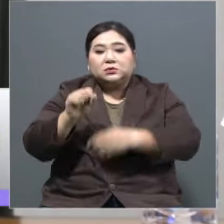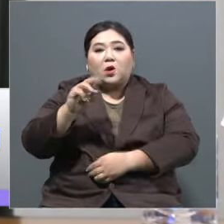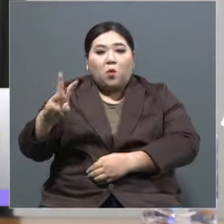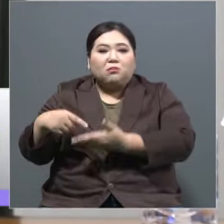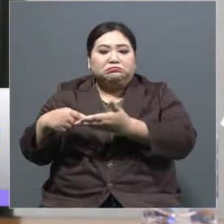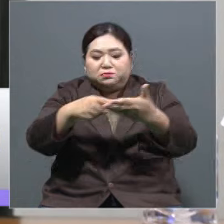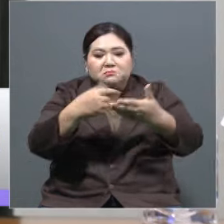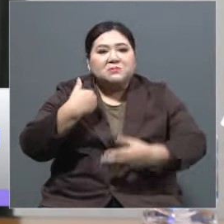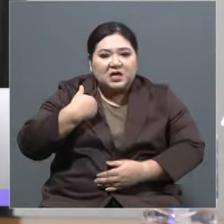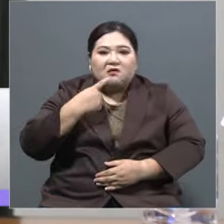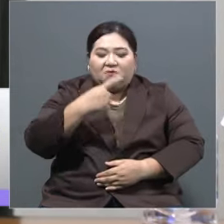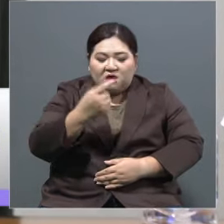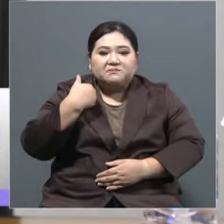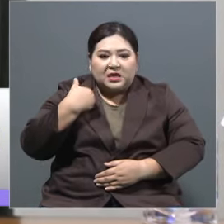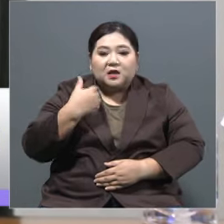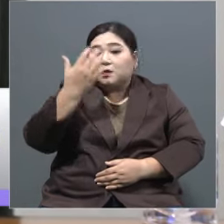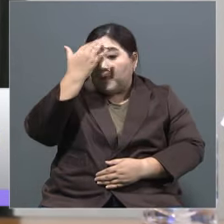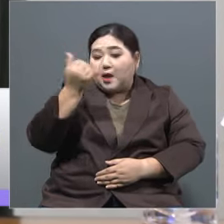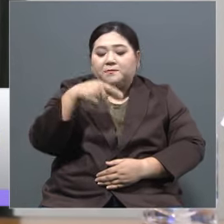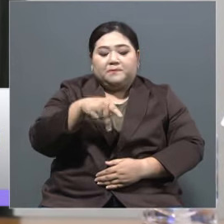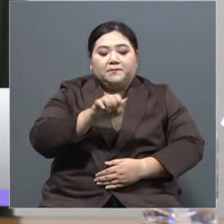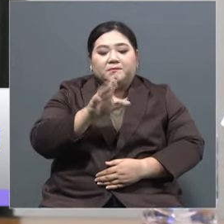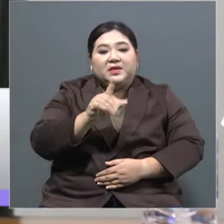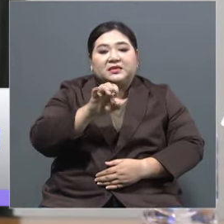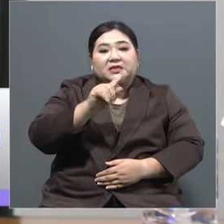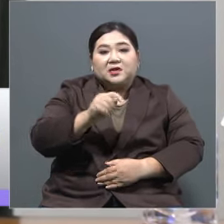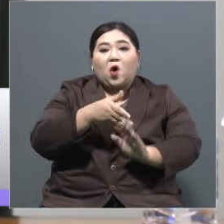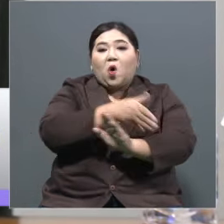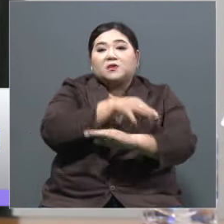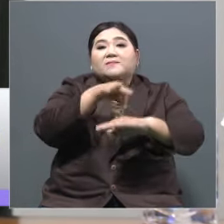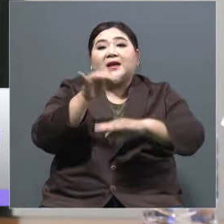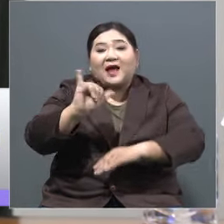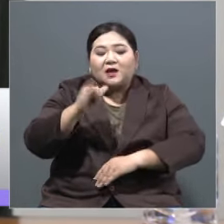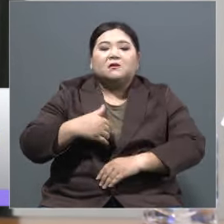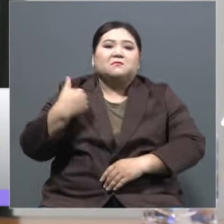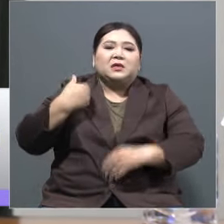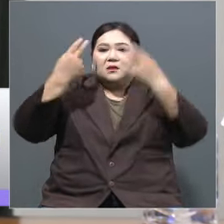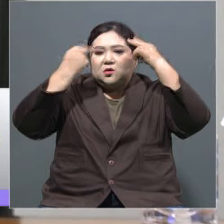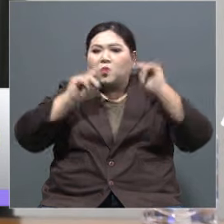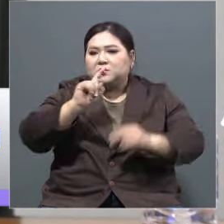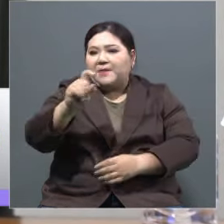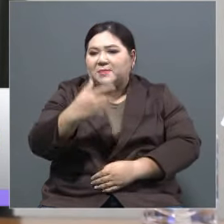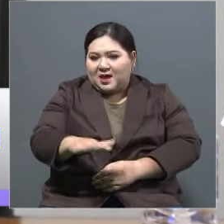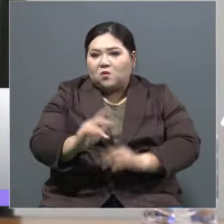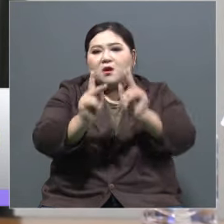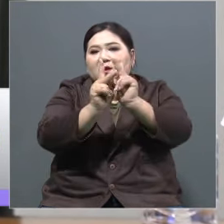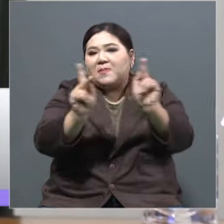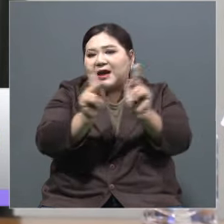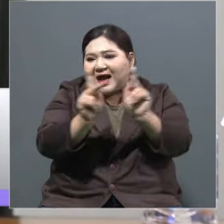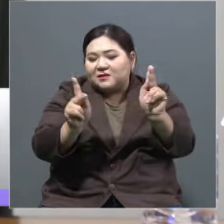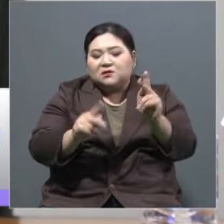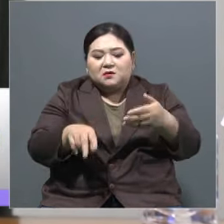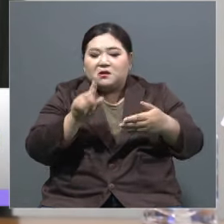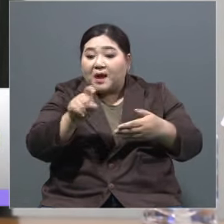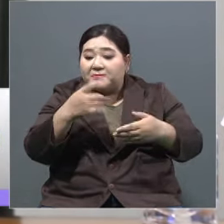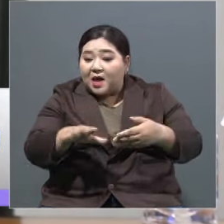าเพราะก่อนนะครับในที่จะมีการแต่งตั้งคุณพิชิตเนี่ยท่านนายกบอกว่าก็ได้สอบถามไปทางคณะกรรมการกฤษฎีกาแล้ว